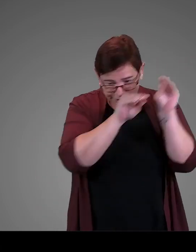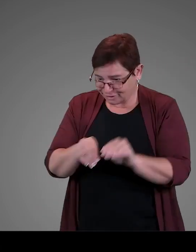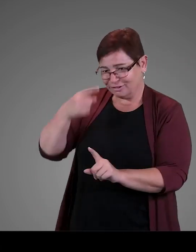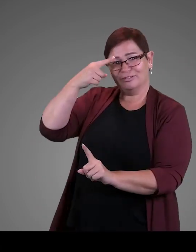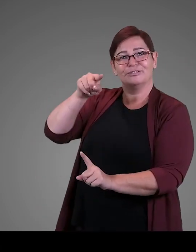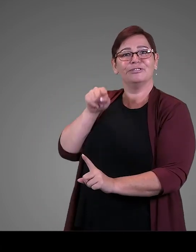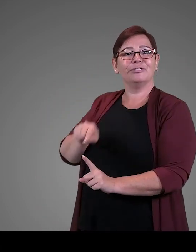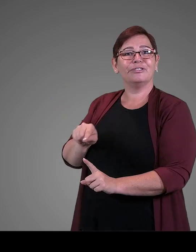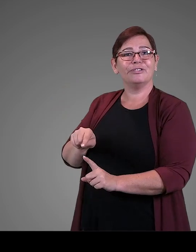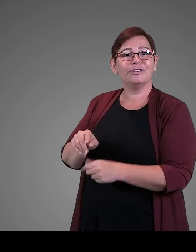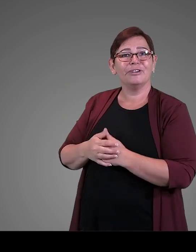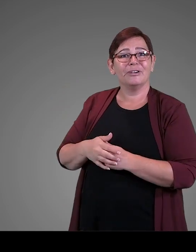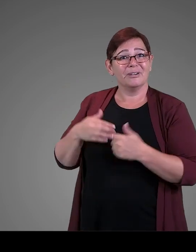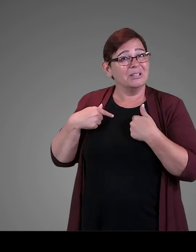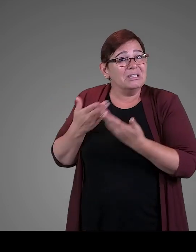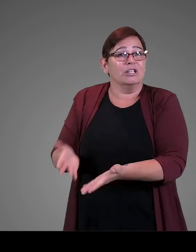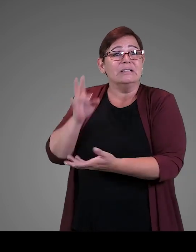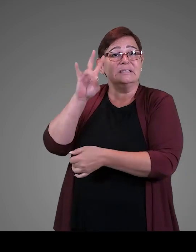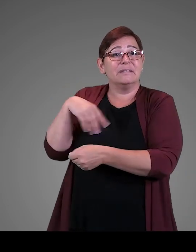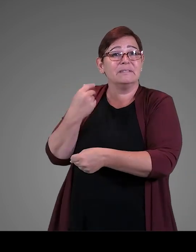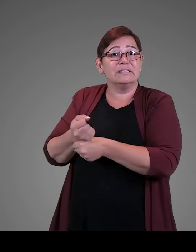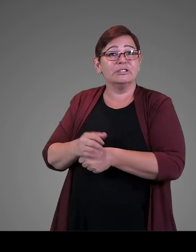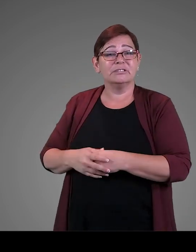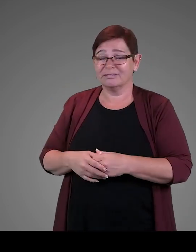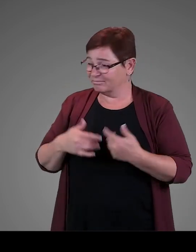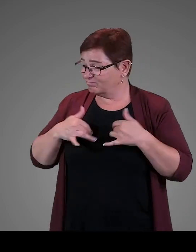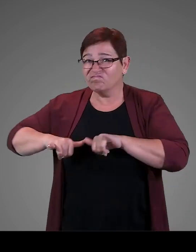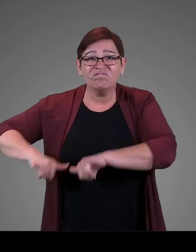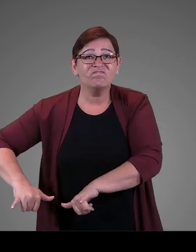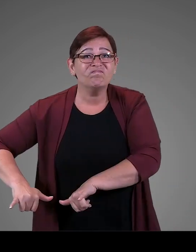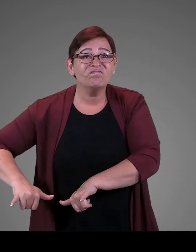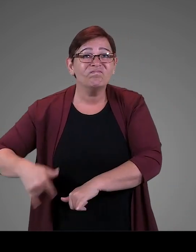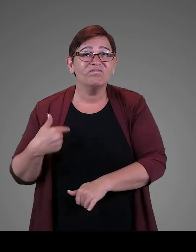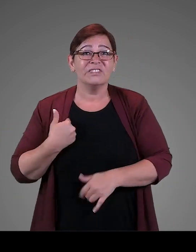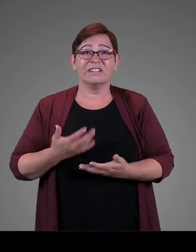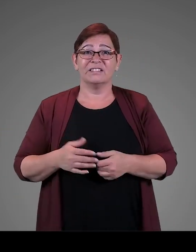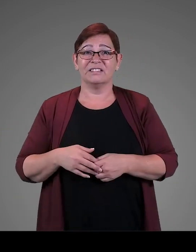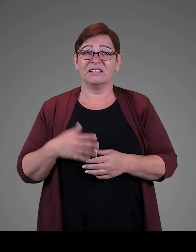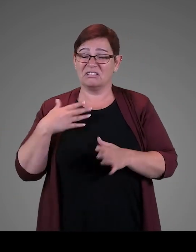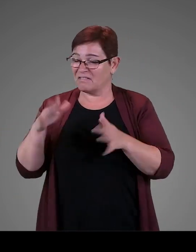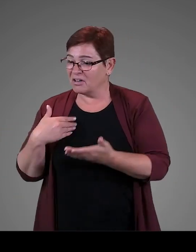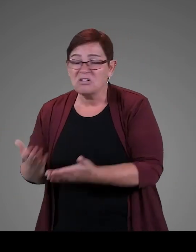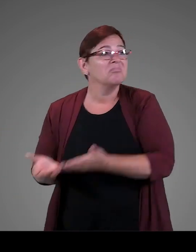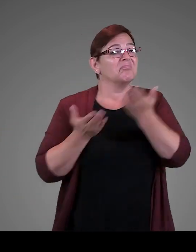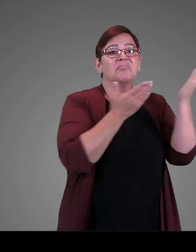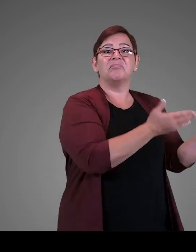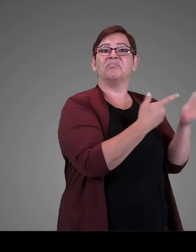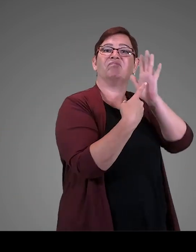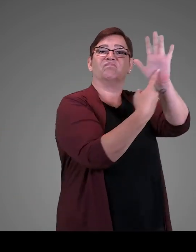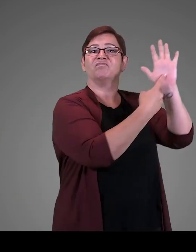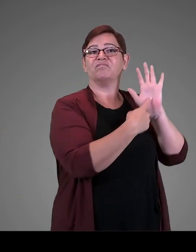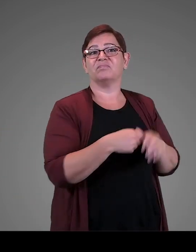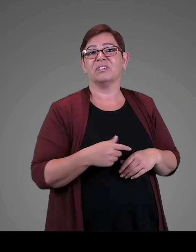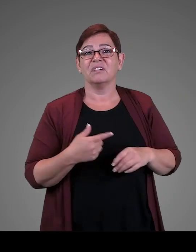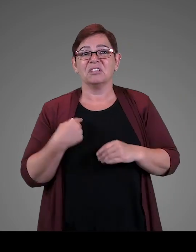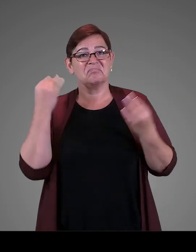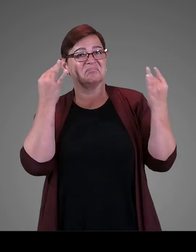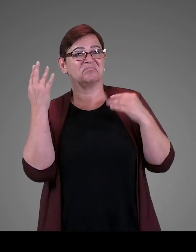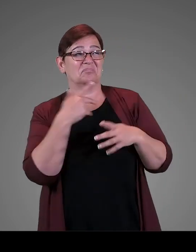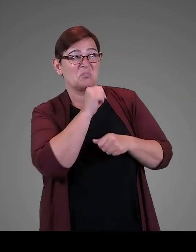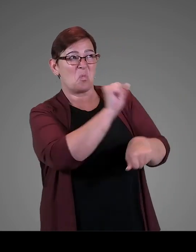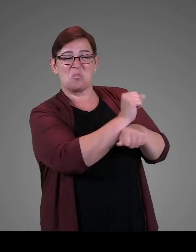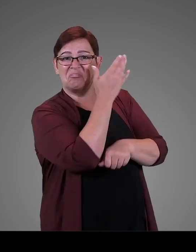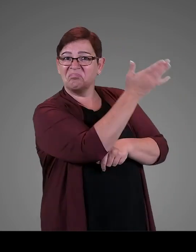jamais repartie. Je n'ai jamais rapporté le modèle en me disant « ça ne marchera pas, c'est mort ». Et puis voilà, donc longue vie au centre